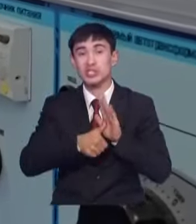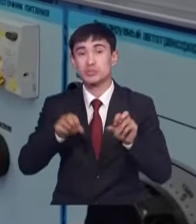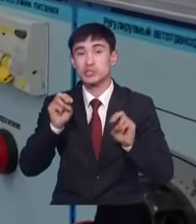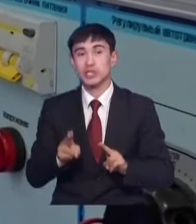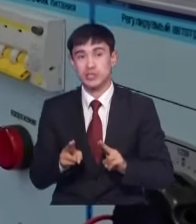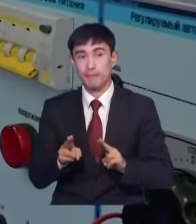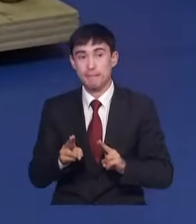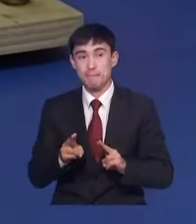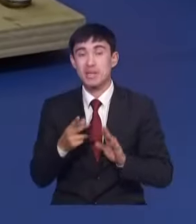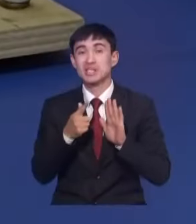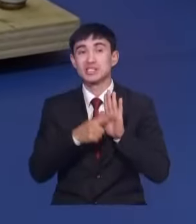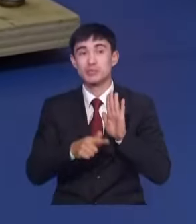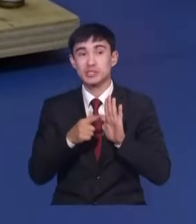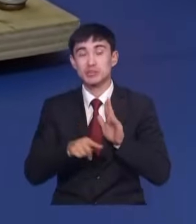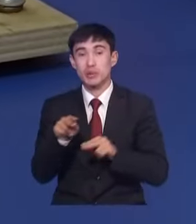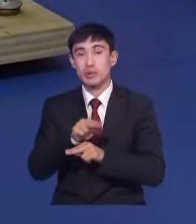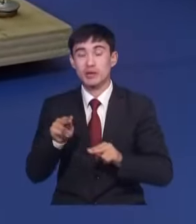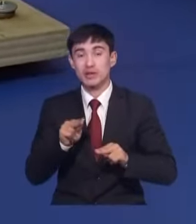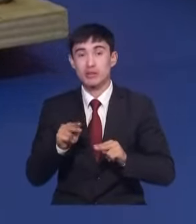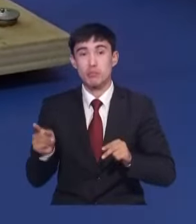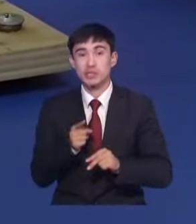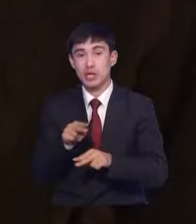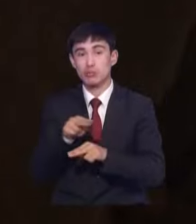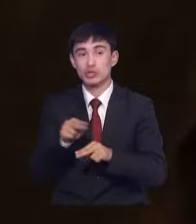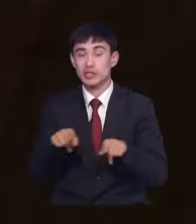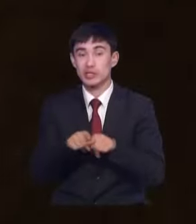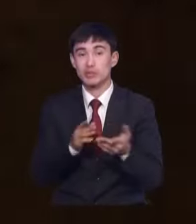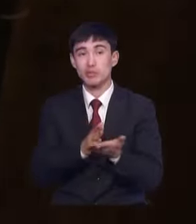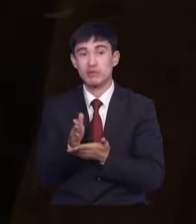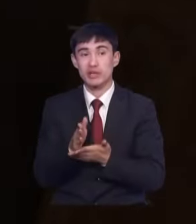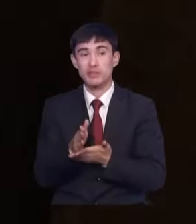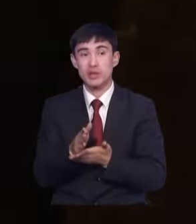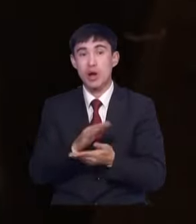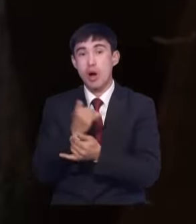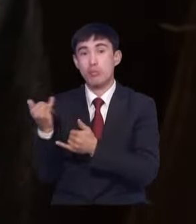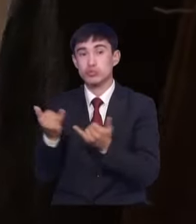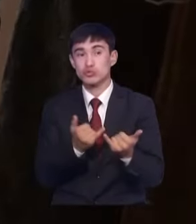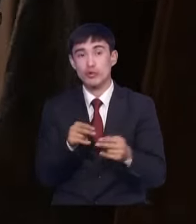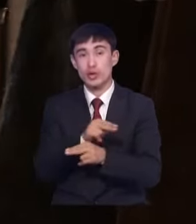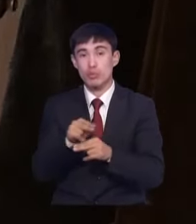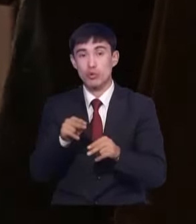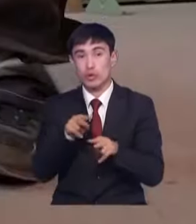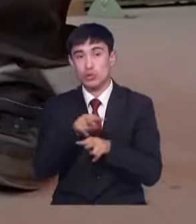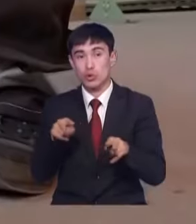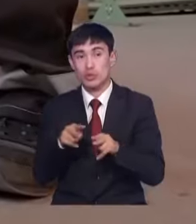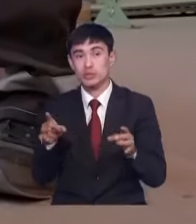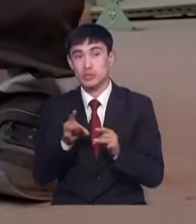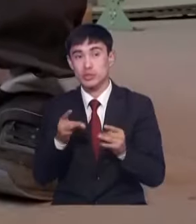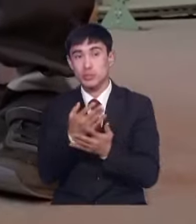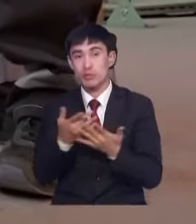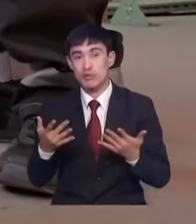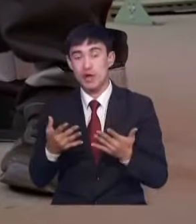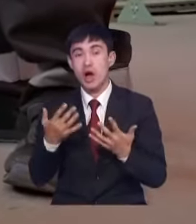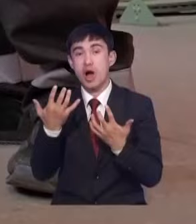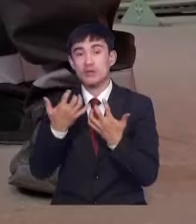специальностям около 70 преподавателей мастеров обучают по таким направлениям как обслуживание и ремонт контрольно-измерительных приборов